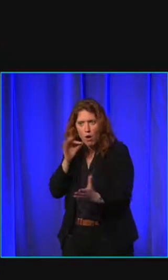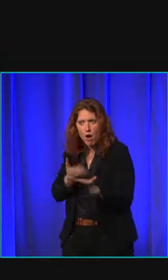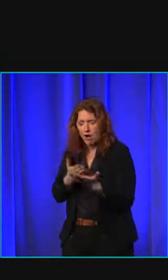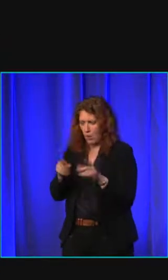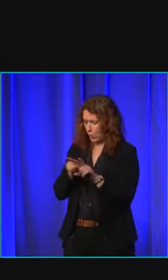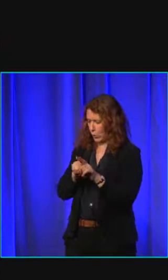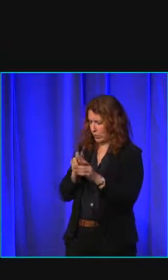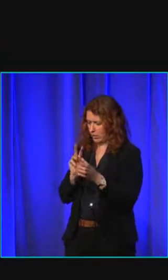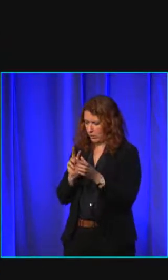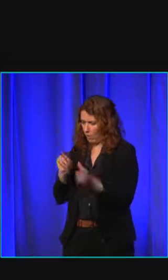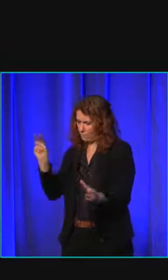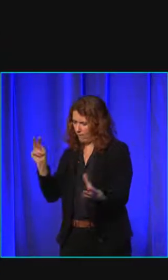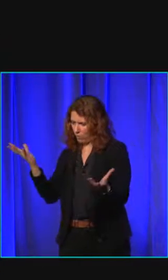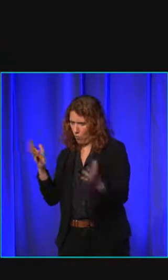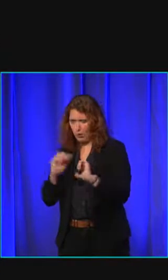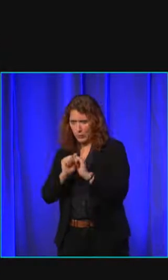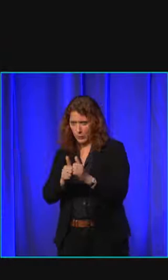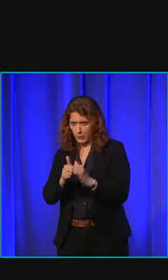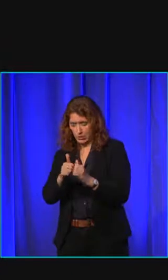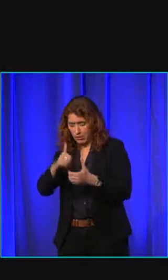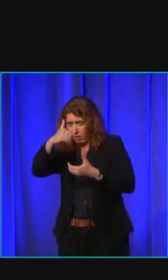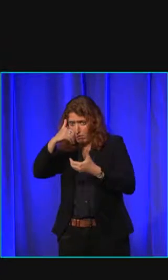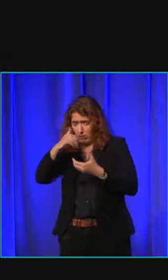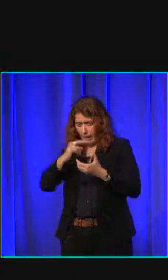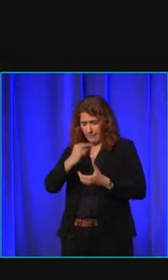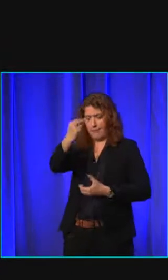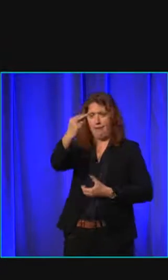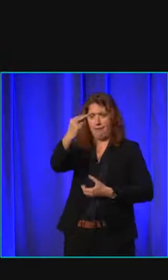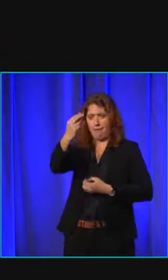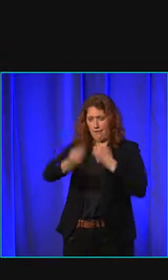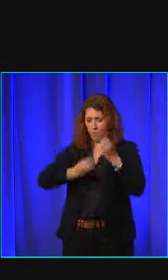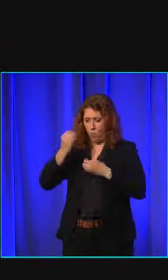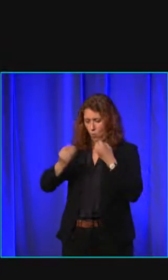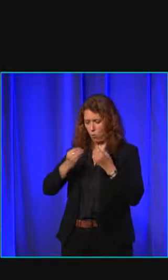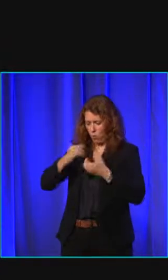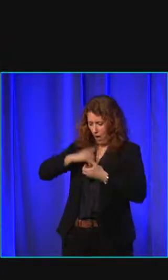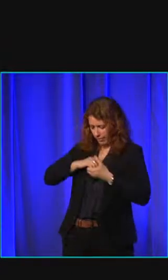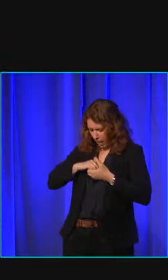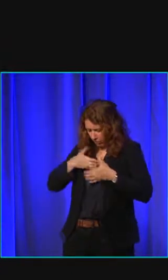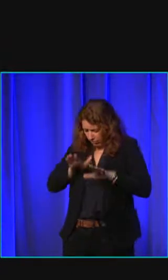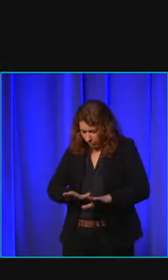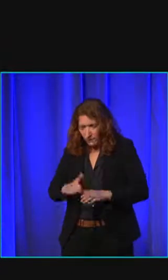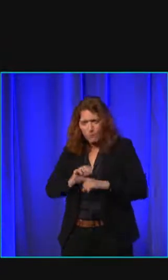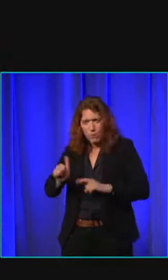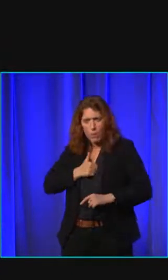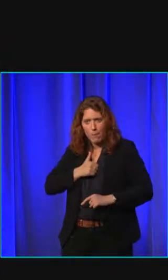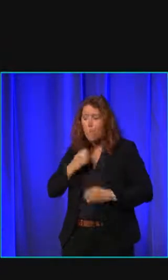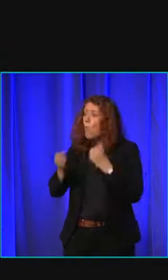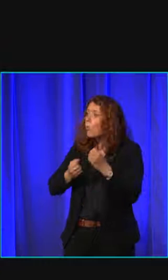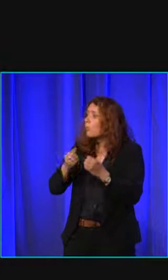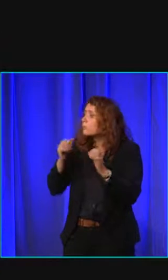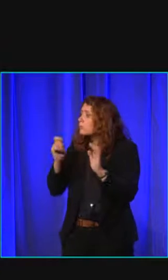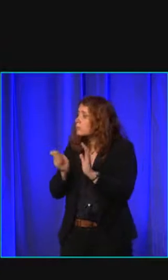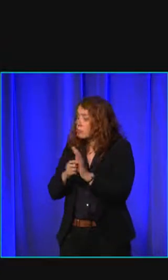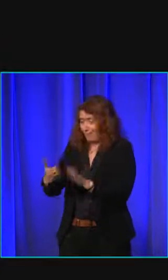s'observe? Est-ce qu'on s'observe selon cette perspective externe ou selon cette perspective? Est-ce qu'on donne des instructions ou est-ce